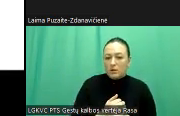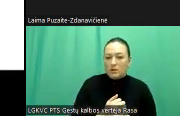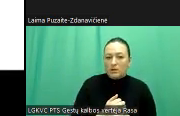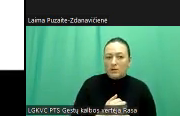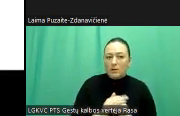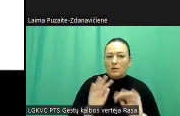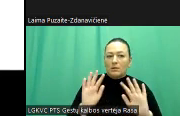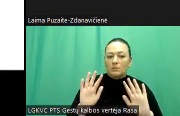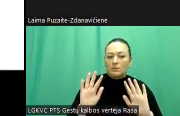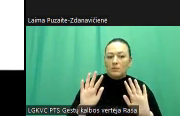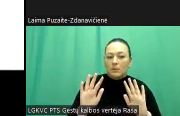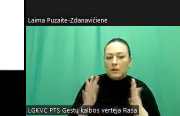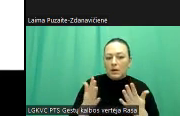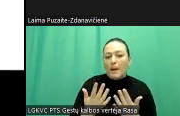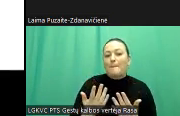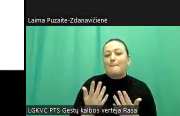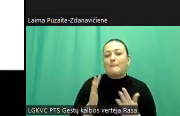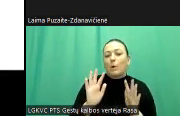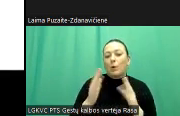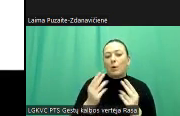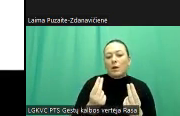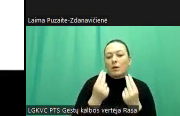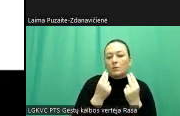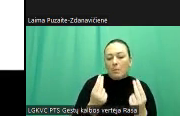kaip, sakykime, kokie dalykai